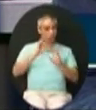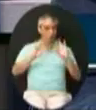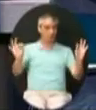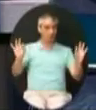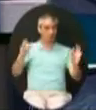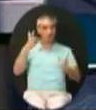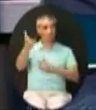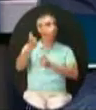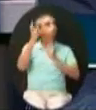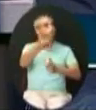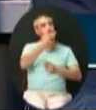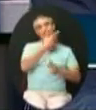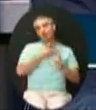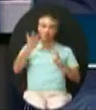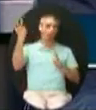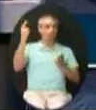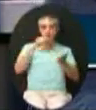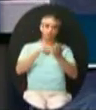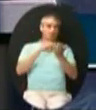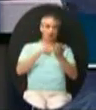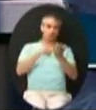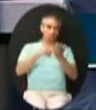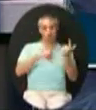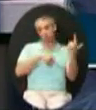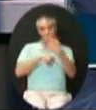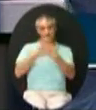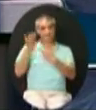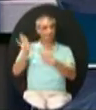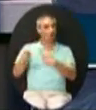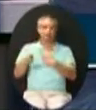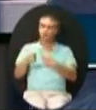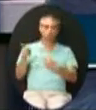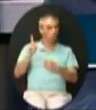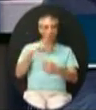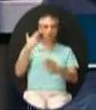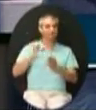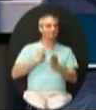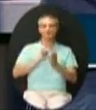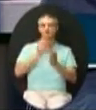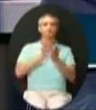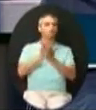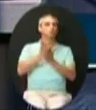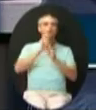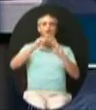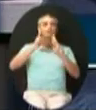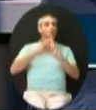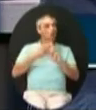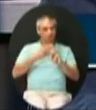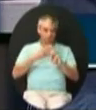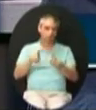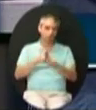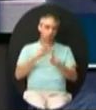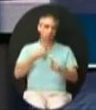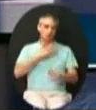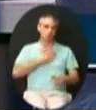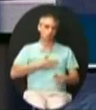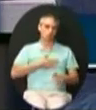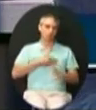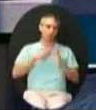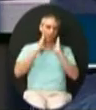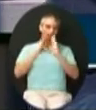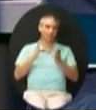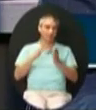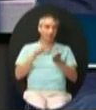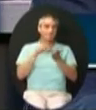יתחיל להרוג רק כי יורים והורגים, אז הוא לא יהיה הצבא המוסרי בעולם, כפי שאנחנו רוצים